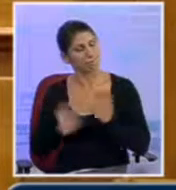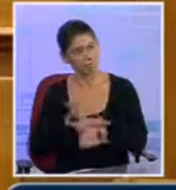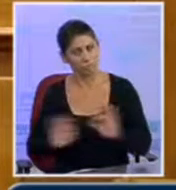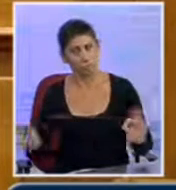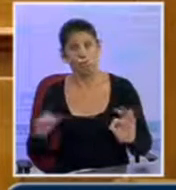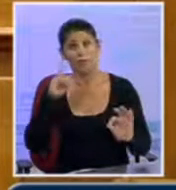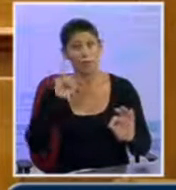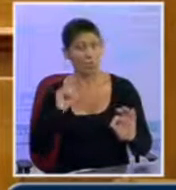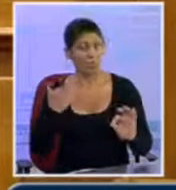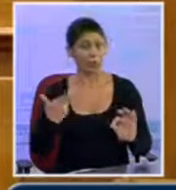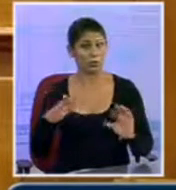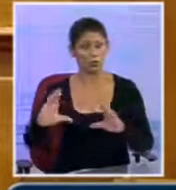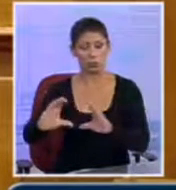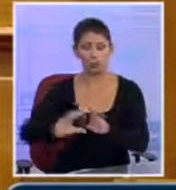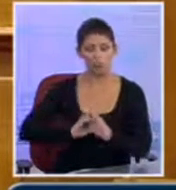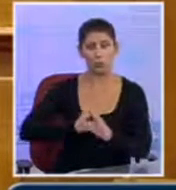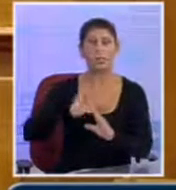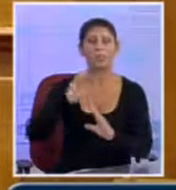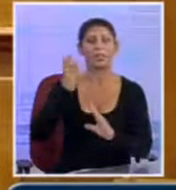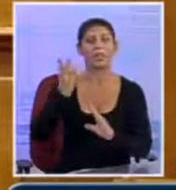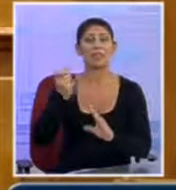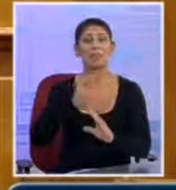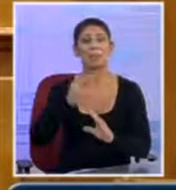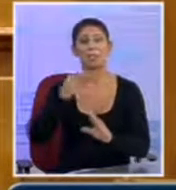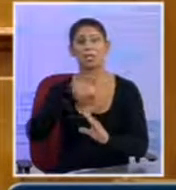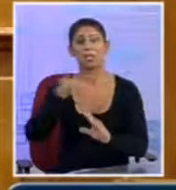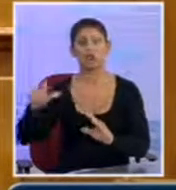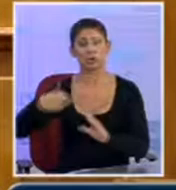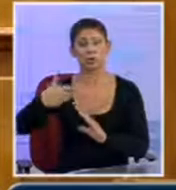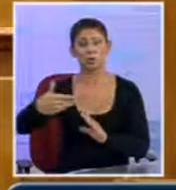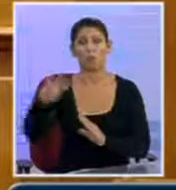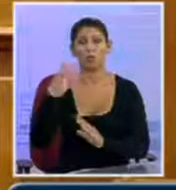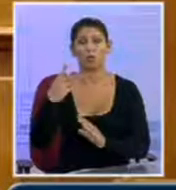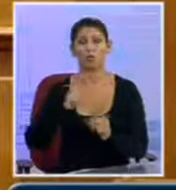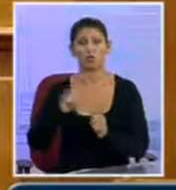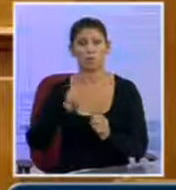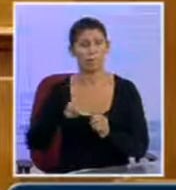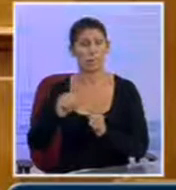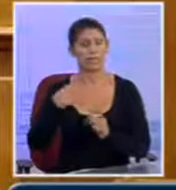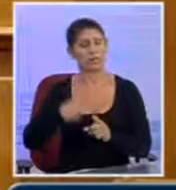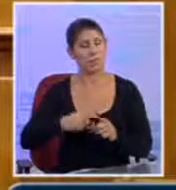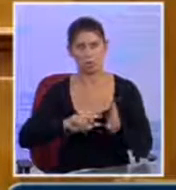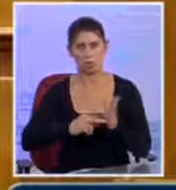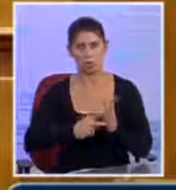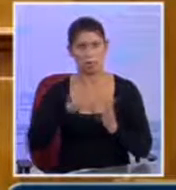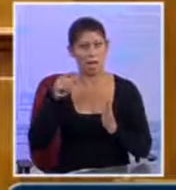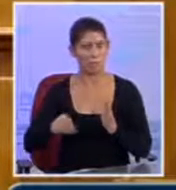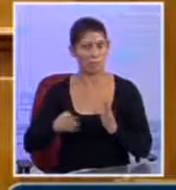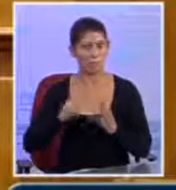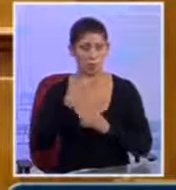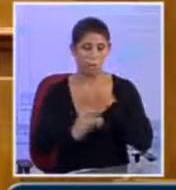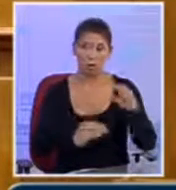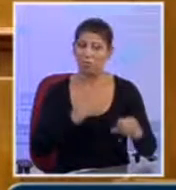και με δεδομένη την απορρόφησή τους 4,5 δις για τους επόμενους 3 μήνες για την ελληνική οικονομία. Αυτό το